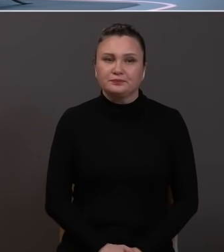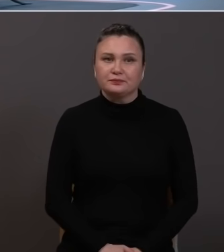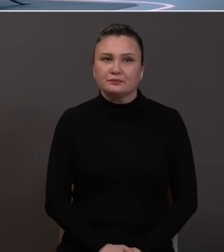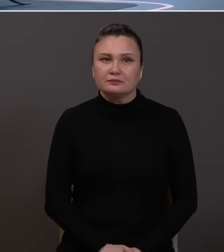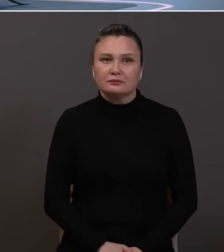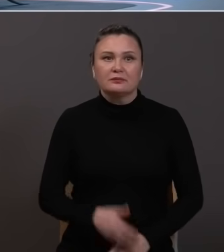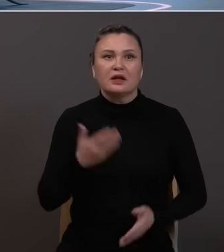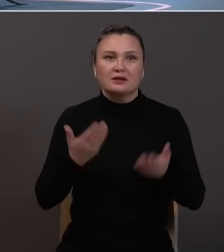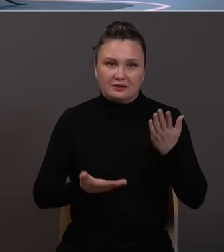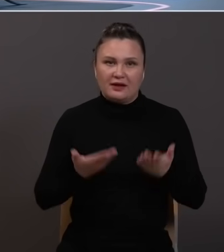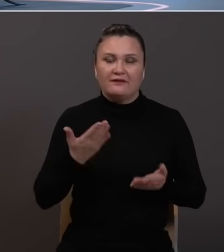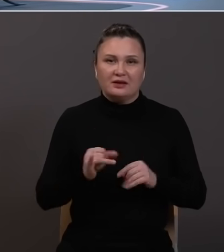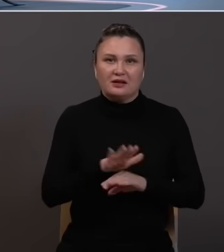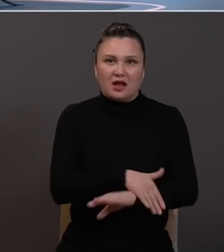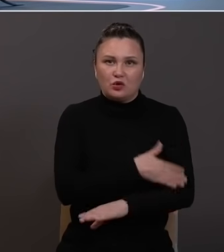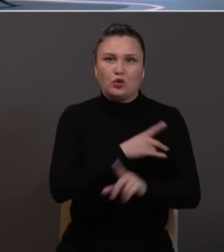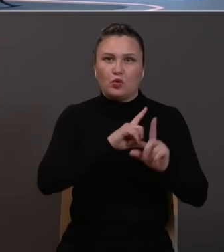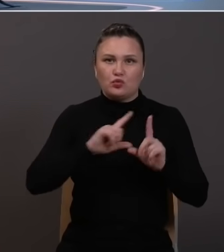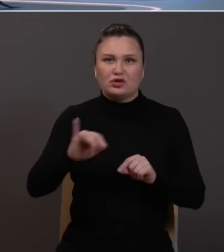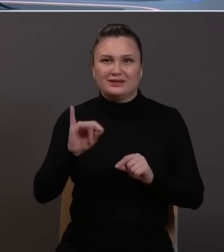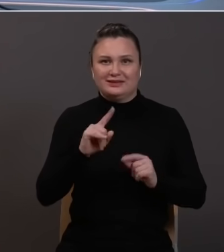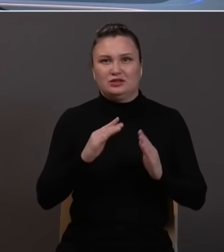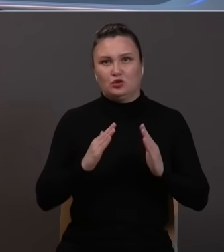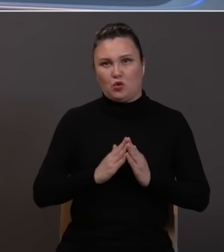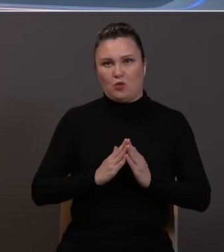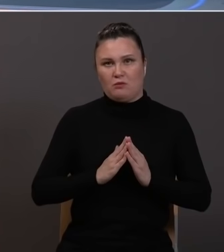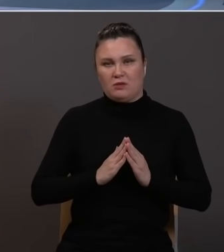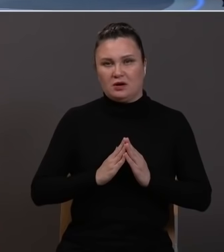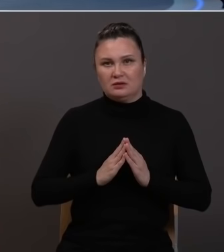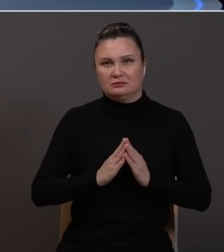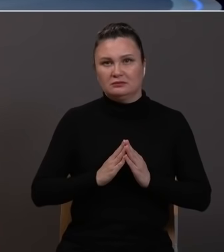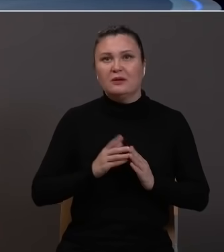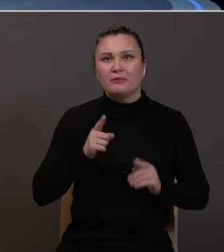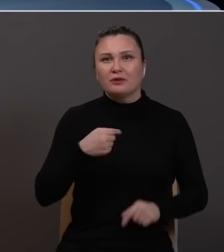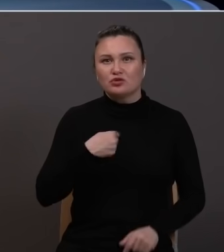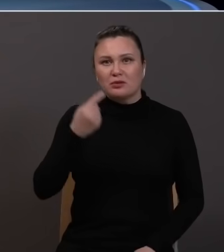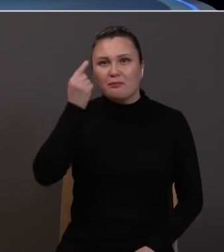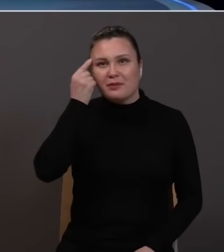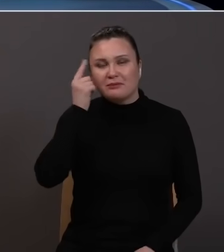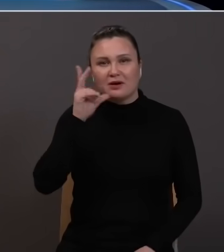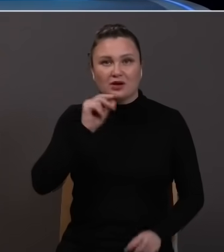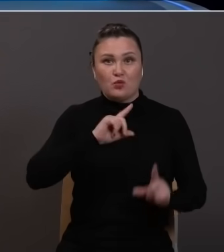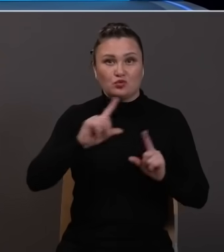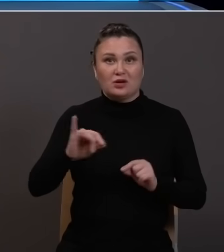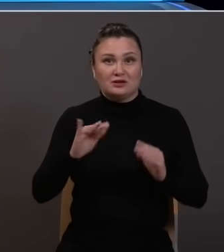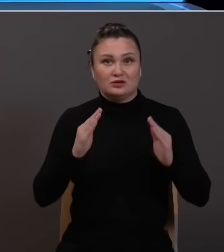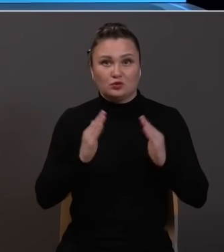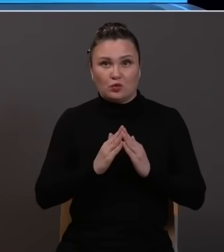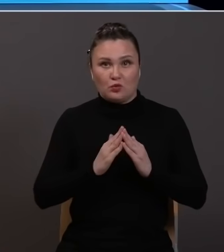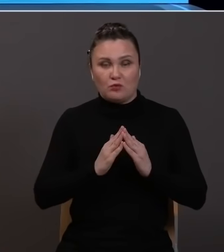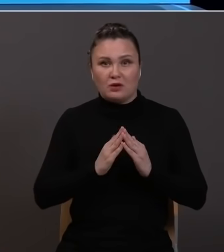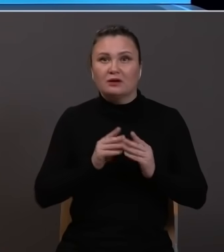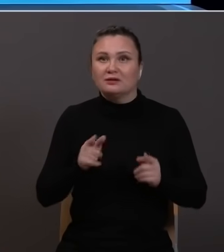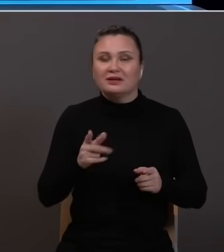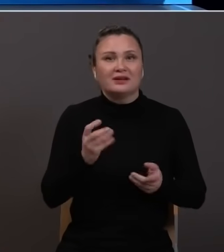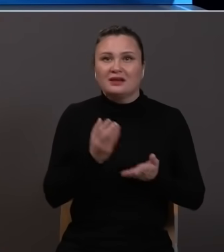Наверное, надолго уезжать из дома. Это самое сложное, потому что ты понимаешь, что... уезжая из дома, как бы